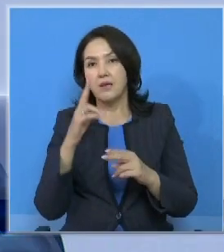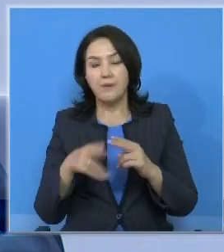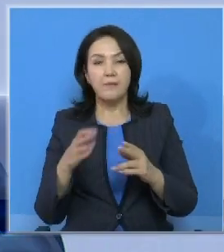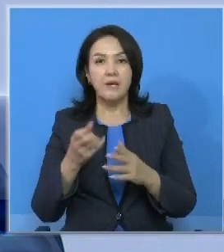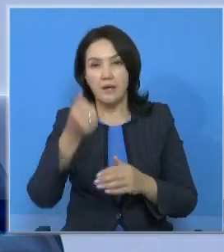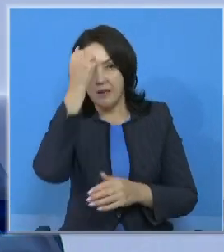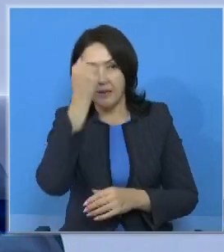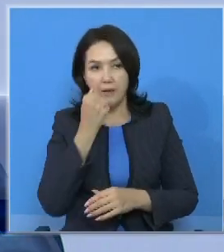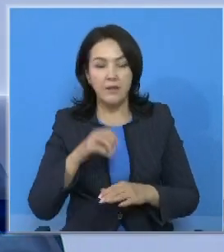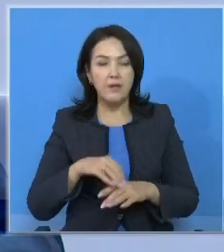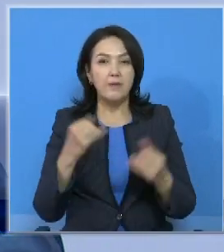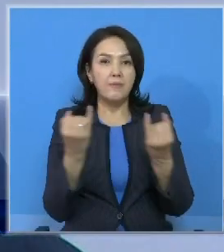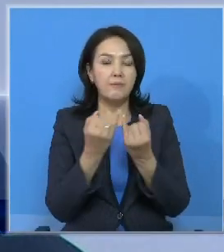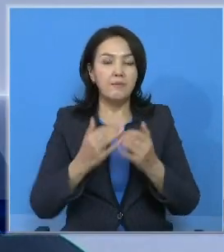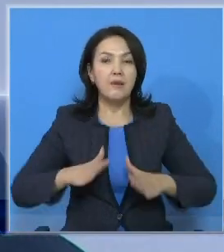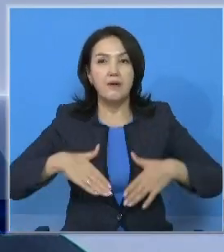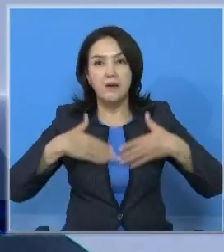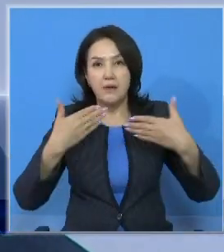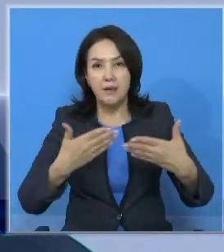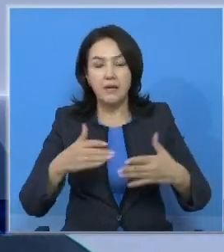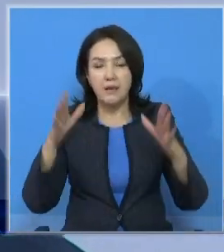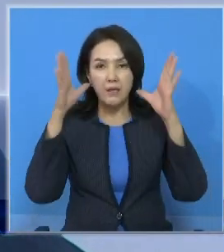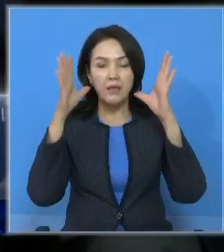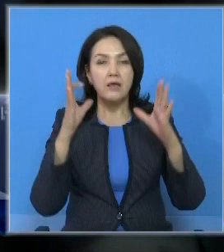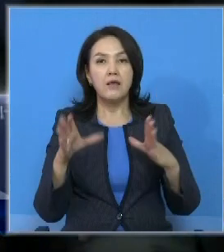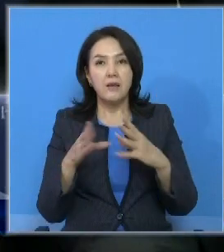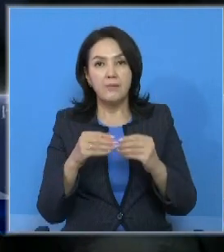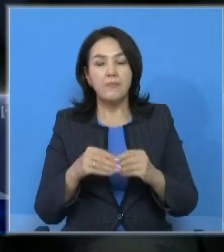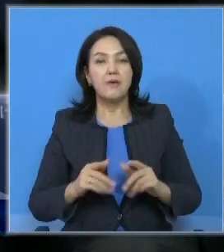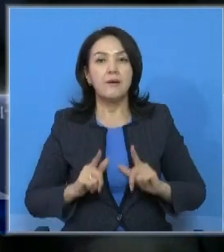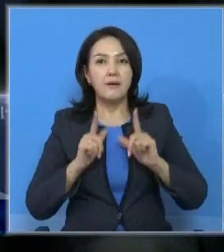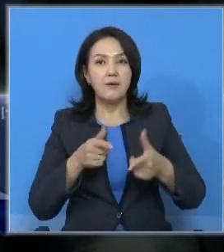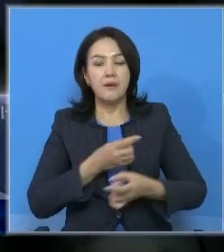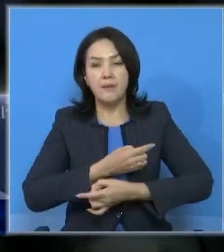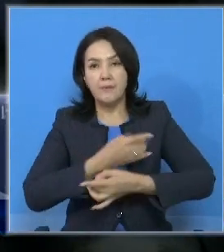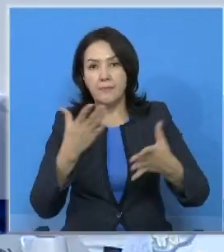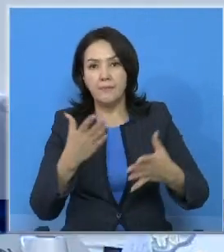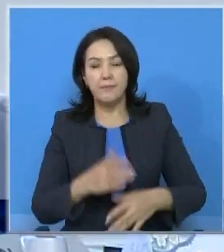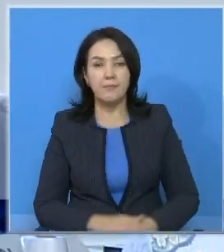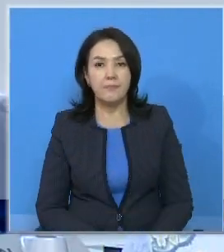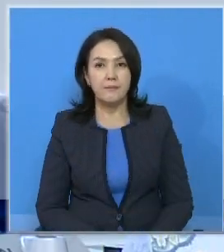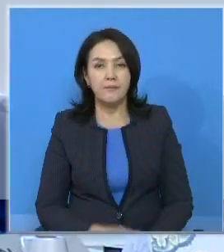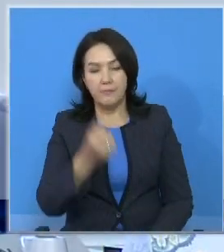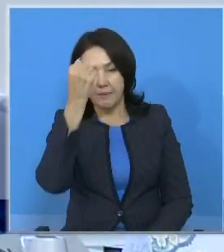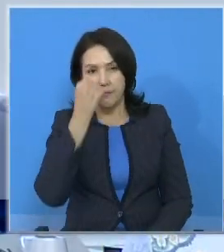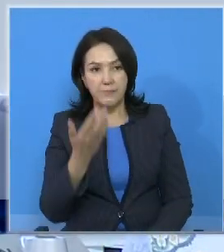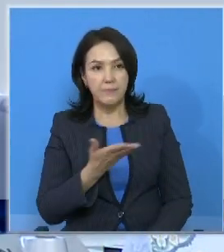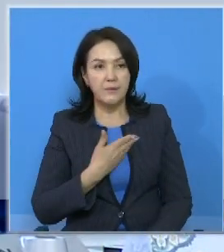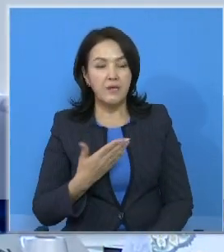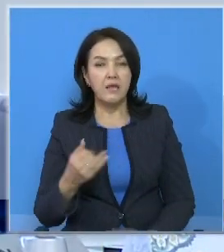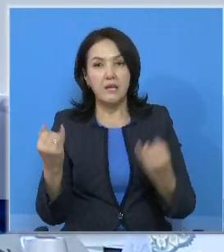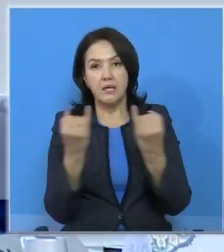области поблагодарил гостей и поздравил всех представителей религиозных объединений с наступающим праздником. Благодарю всех наших